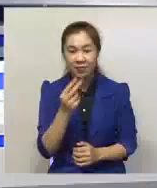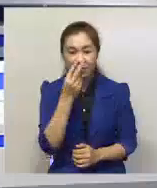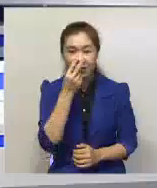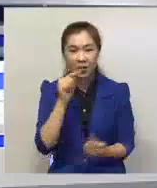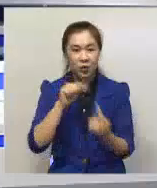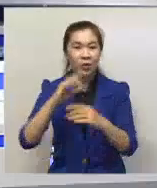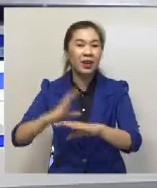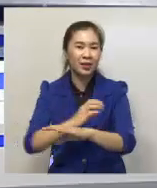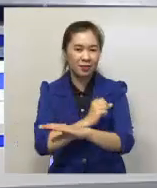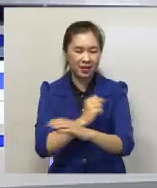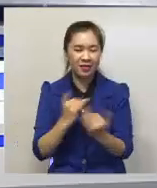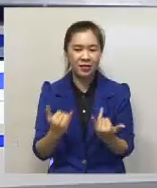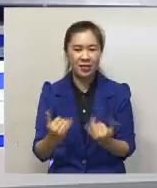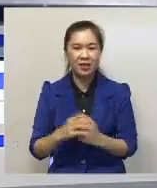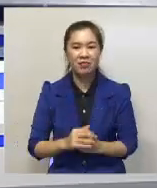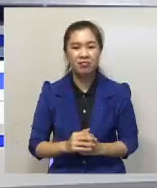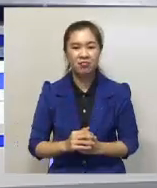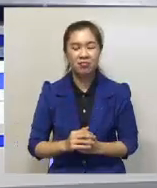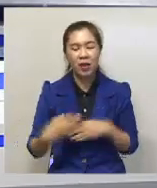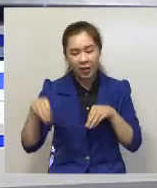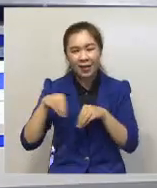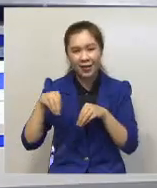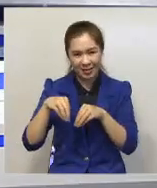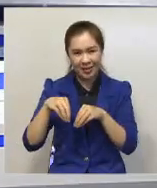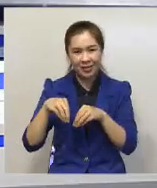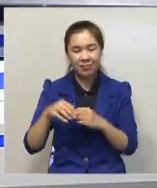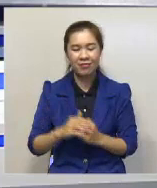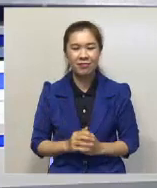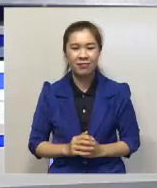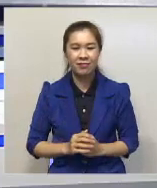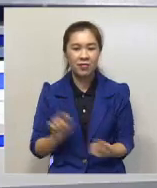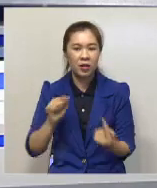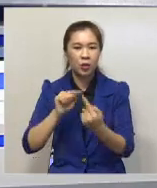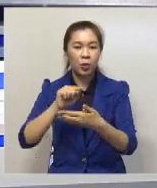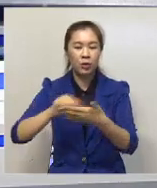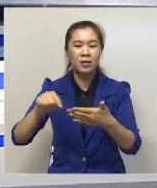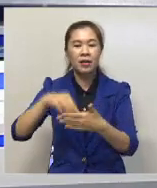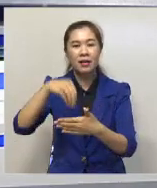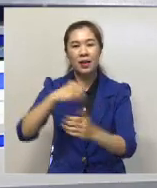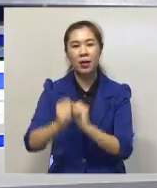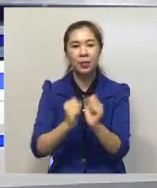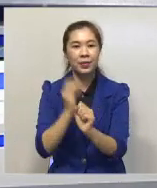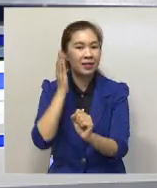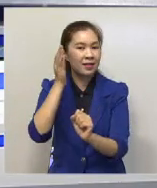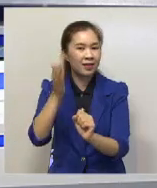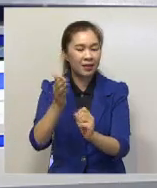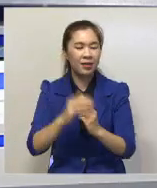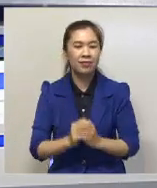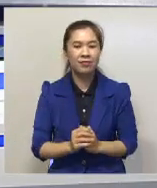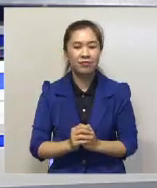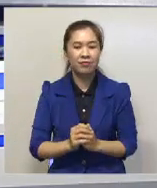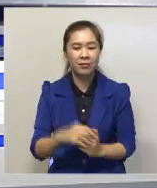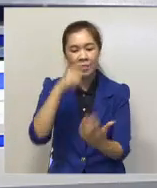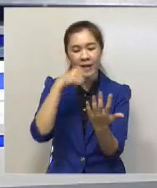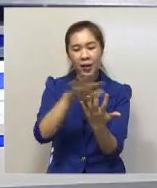มาติดตามประเด็นการเมืองกันบ้างช่วงนี้งวดเข้ามาทุกทีนะคะซึ่งก็กำลังที่จะเข้าสู่การเลือกตั้งในปีหน้าแล้วระหว่างนี้เนี่ยเพื่อ